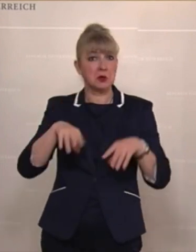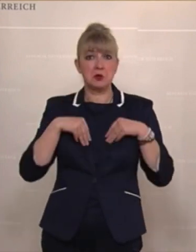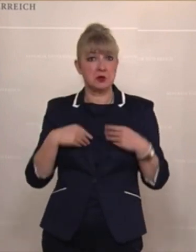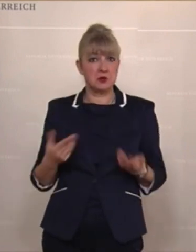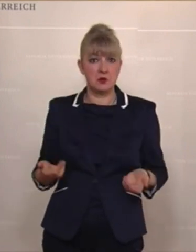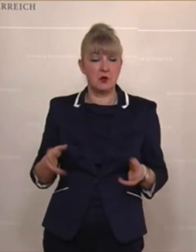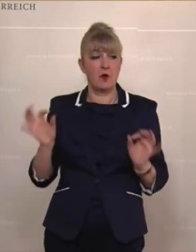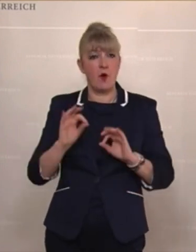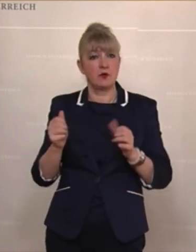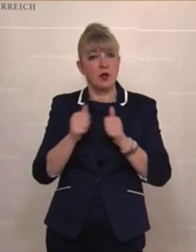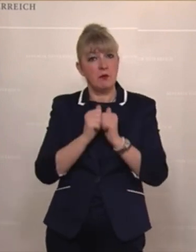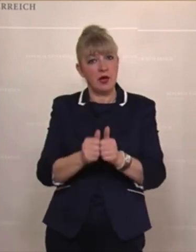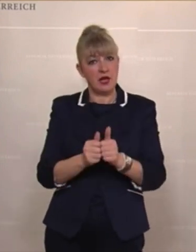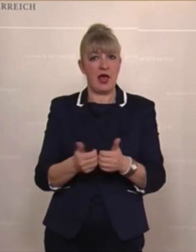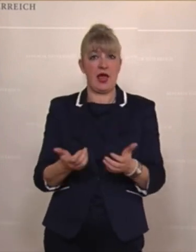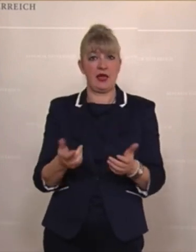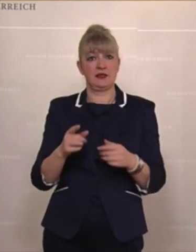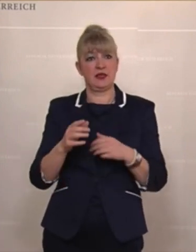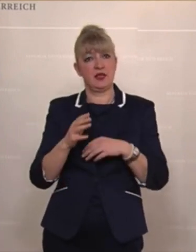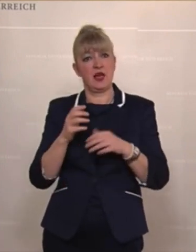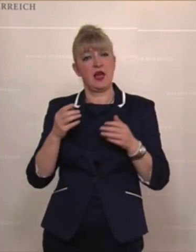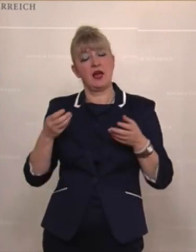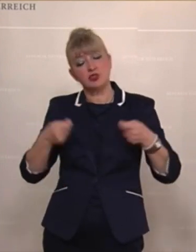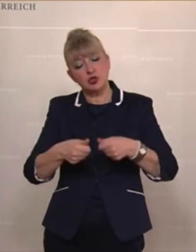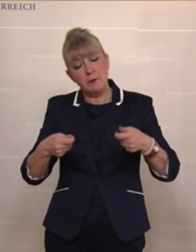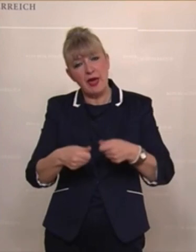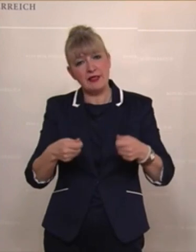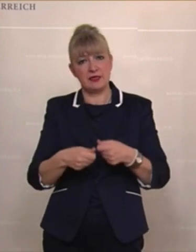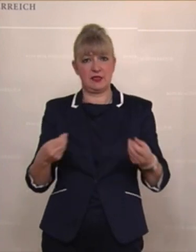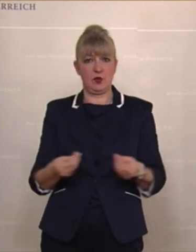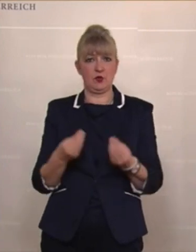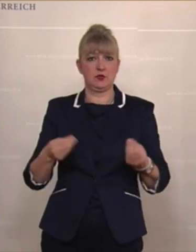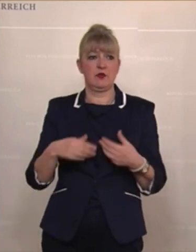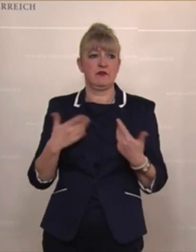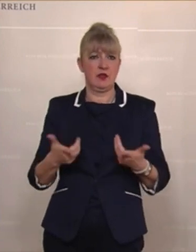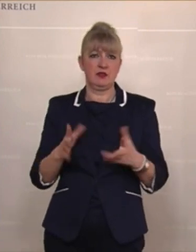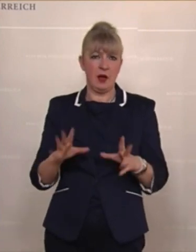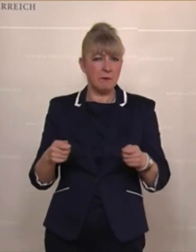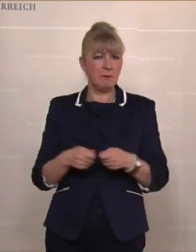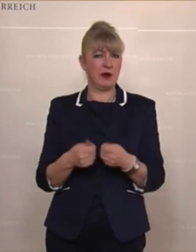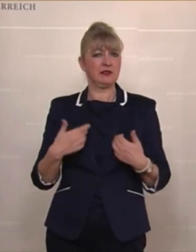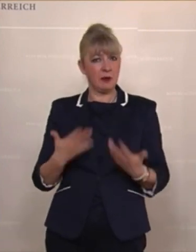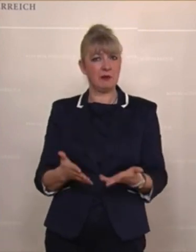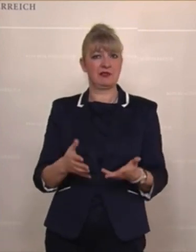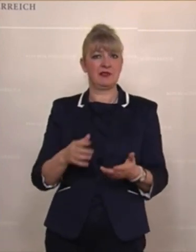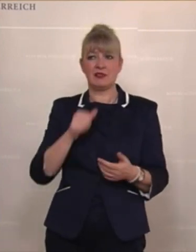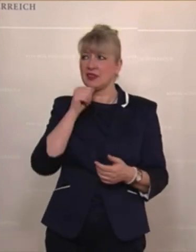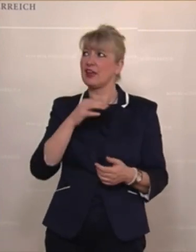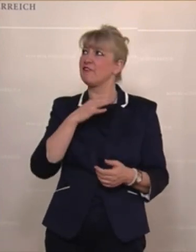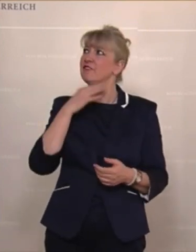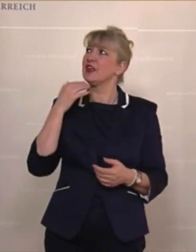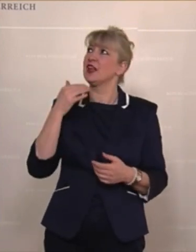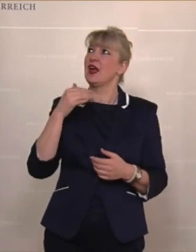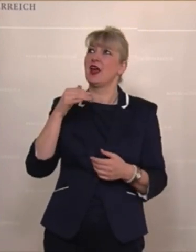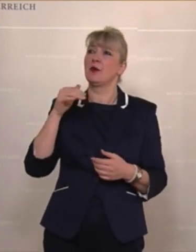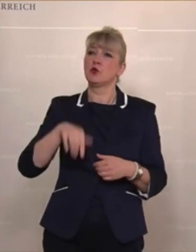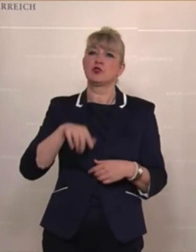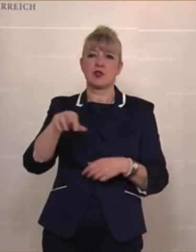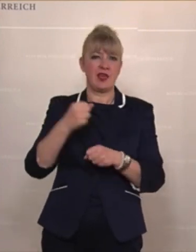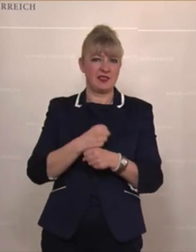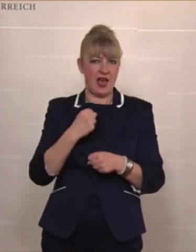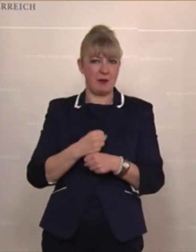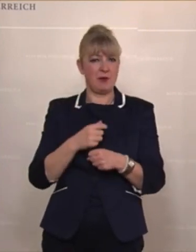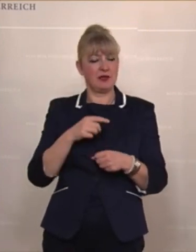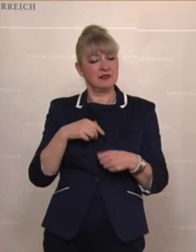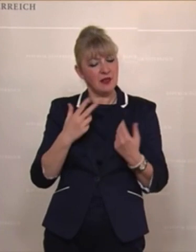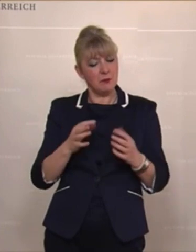Oder ein begleitendes, endlich ausgebautes Stipendienwesen, das seinen Namen auch wirklich verdient, damit eben nicht so viele Studierende arbeiten müssen und sich